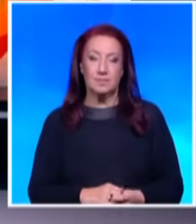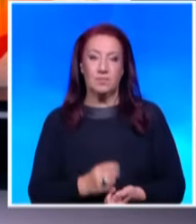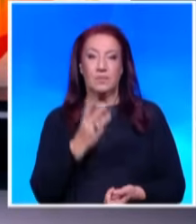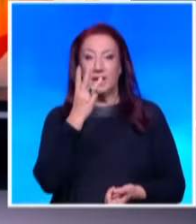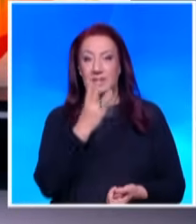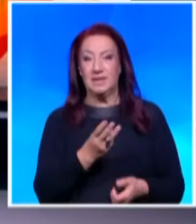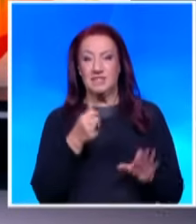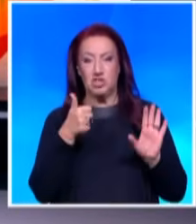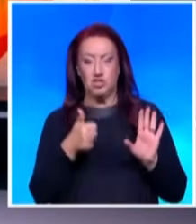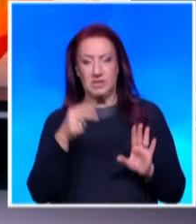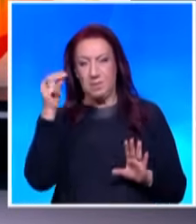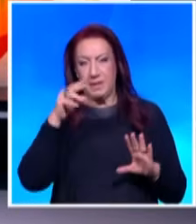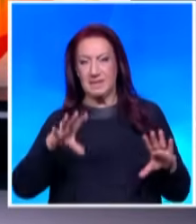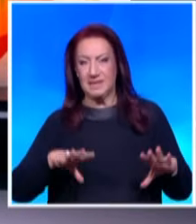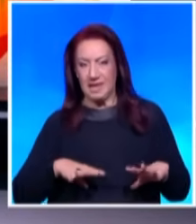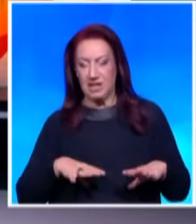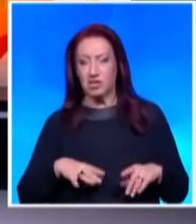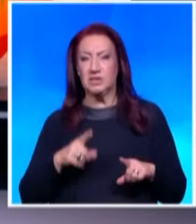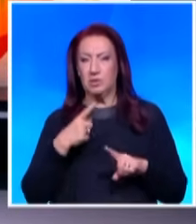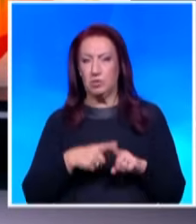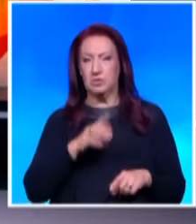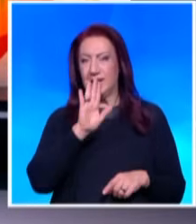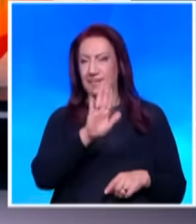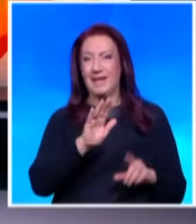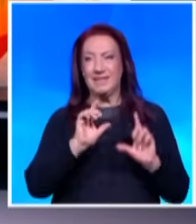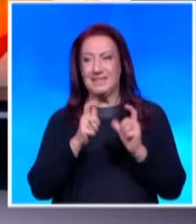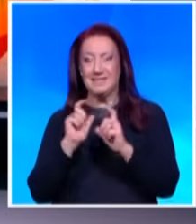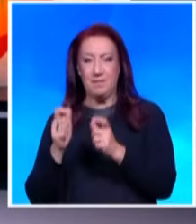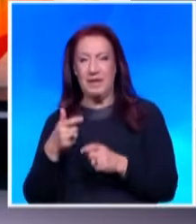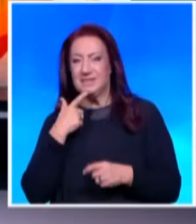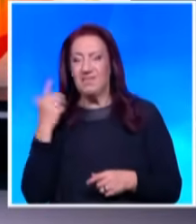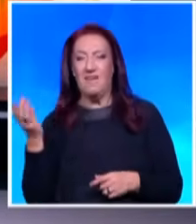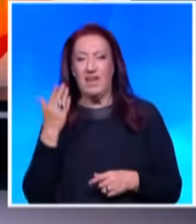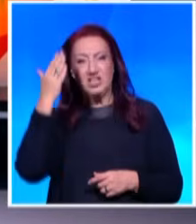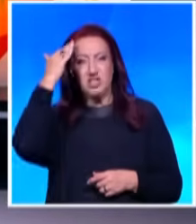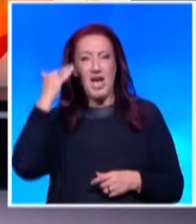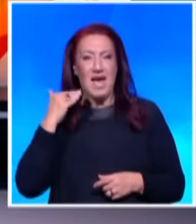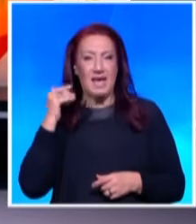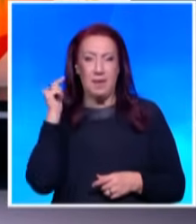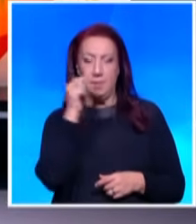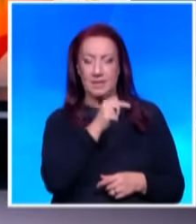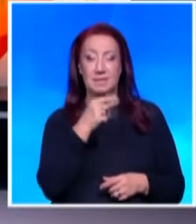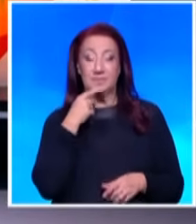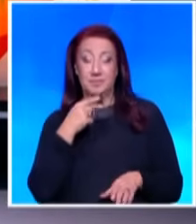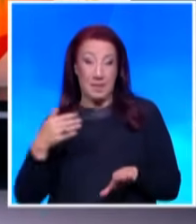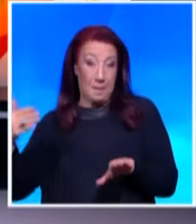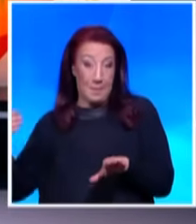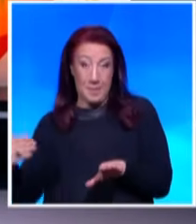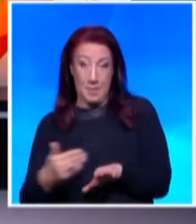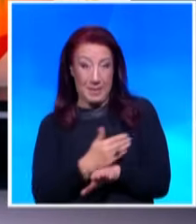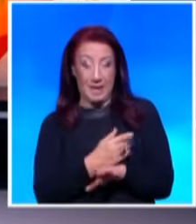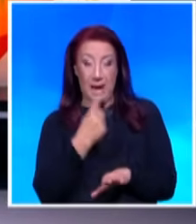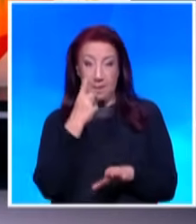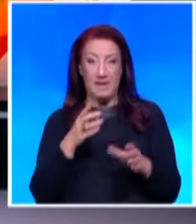36-мата български граждани и техните семейства, които бяха изведени от ивицата газа, вече са в Кайро. Те излязоха от блокираната територия с първата група, на която